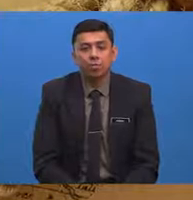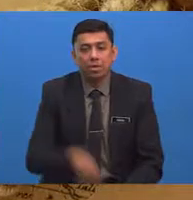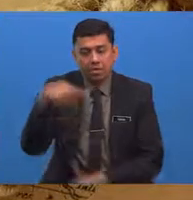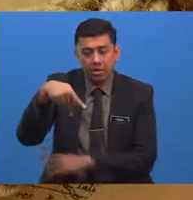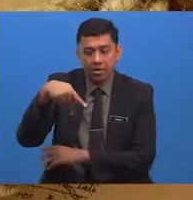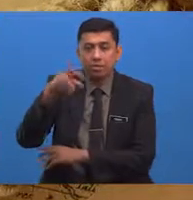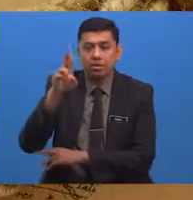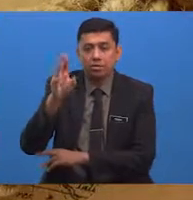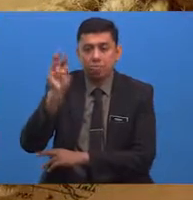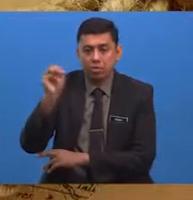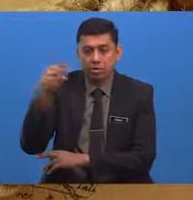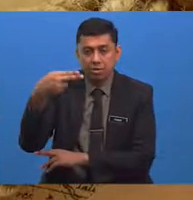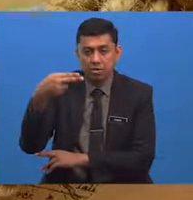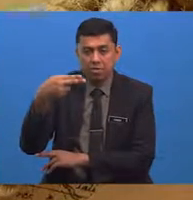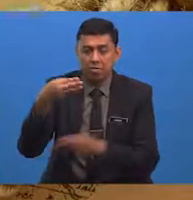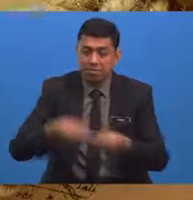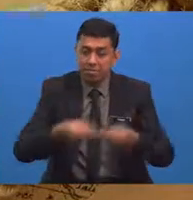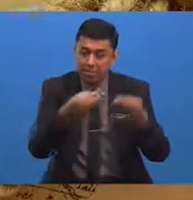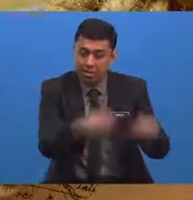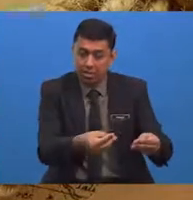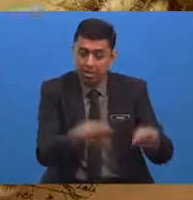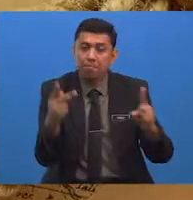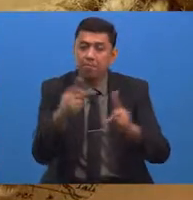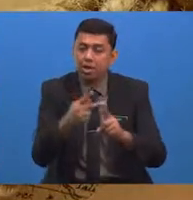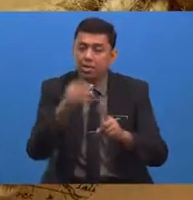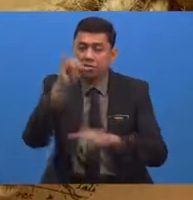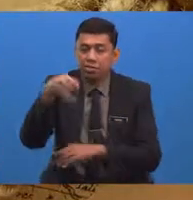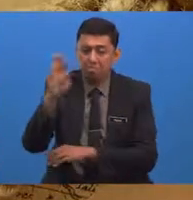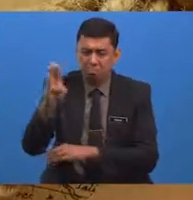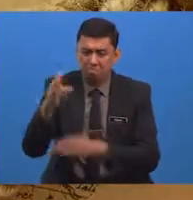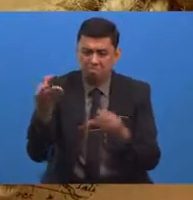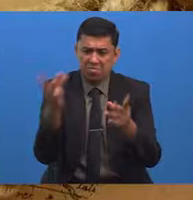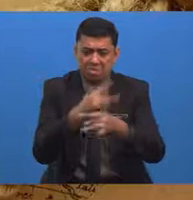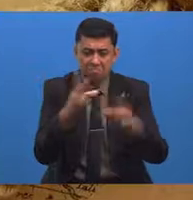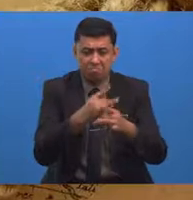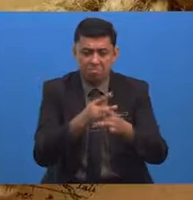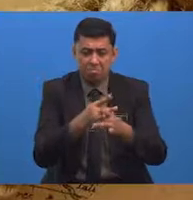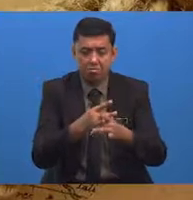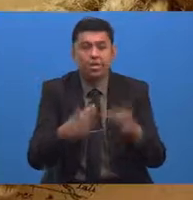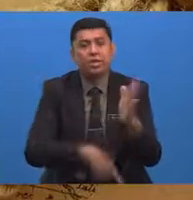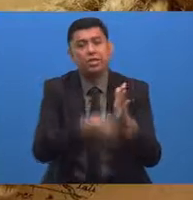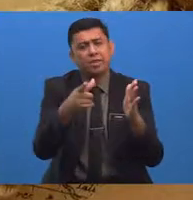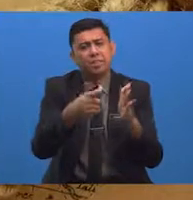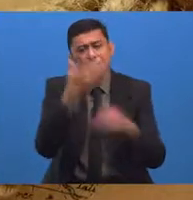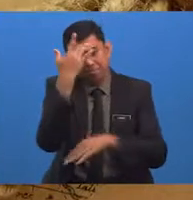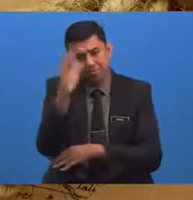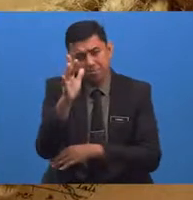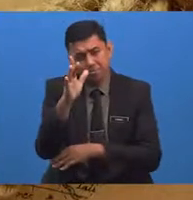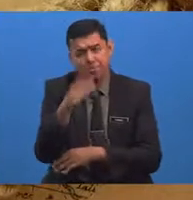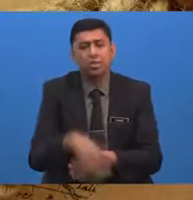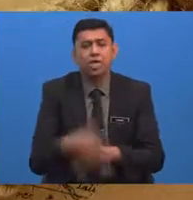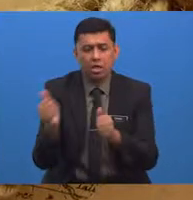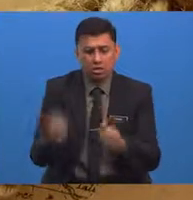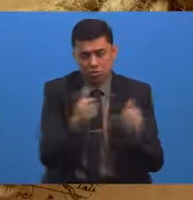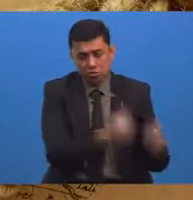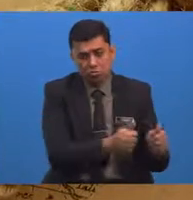Muda Hashim perlu menyerahkan Sarawak kepada James Brooke. James Brooke lebih licik mengatur